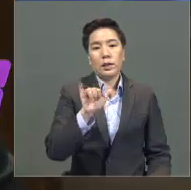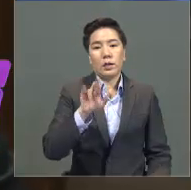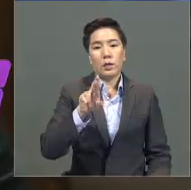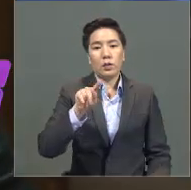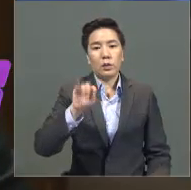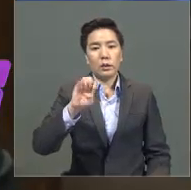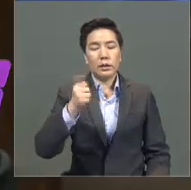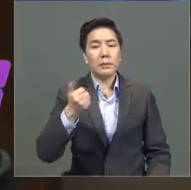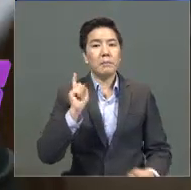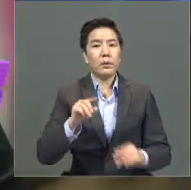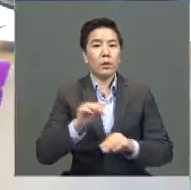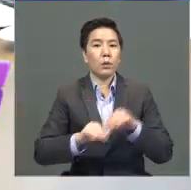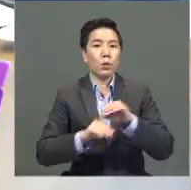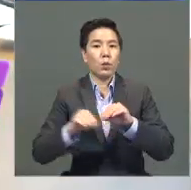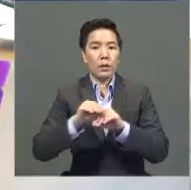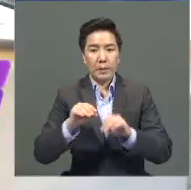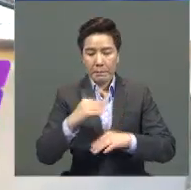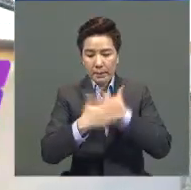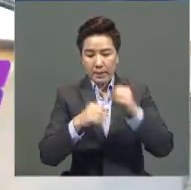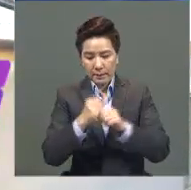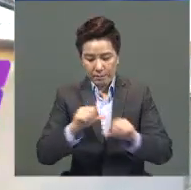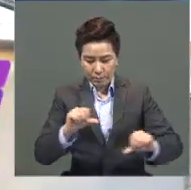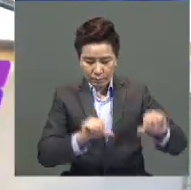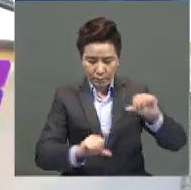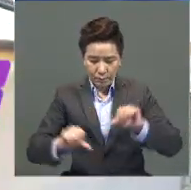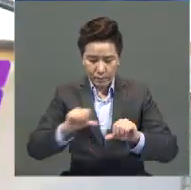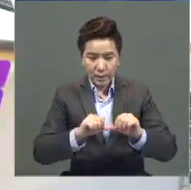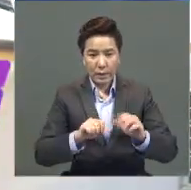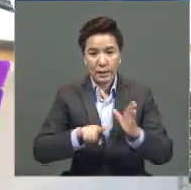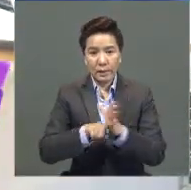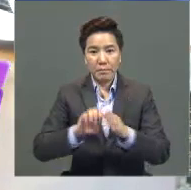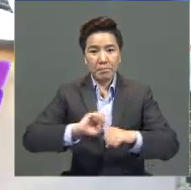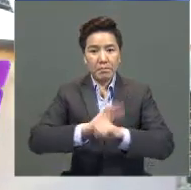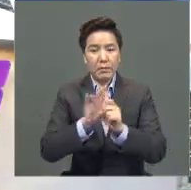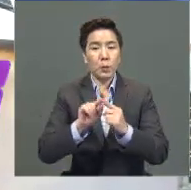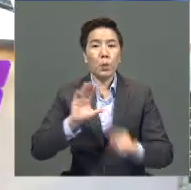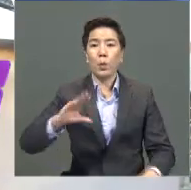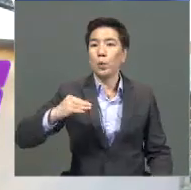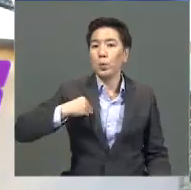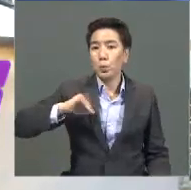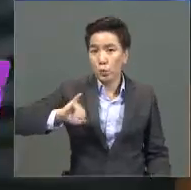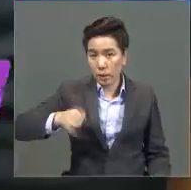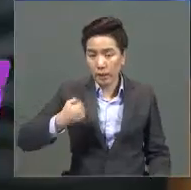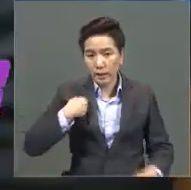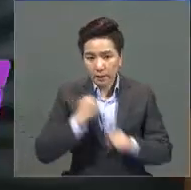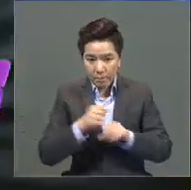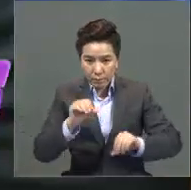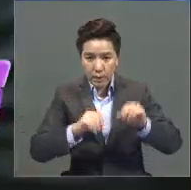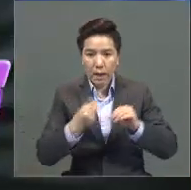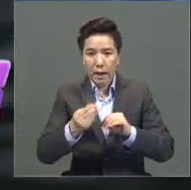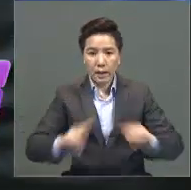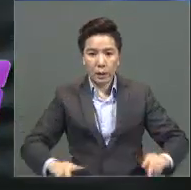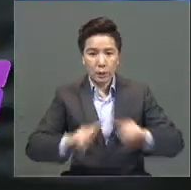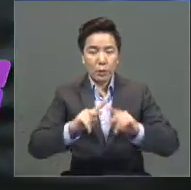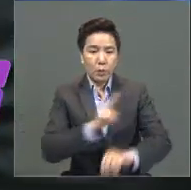ผู้อำนวยการโครงการพัฒนาวัคซีนคอ view 19ศูนย์วิจัยวัคซีนคณะแพทยศาสตร์จุฬาลงกรณ์มหาวิทยาลัยขอให้กระทรวง